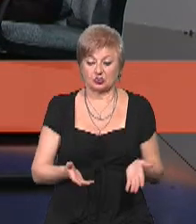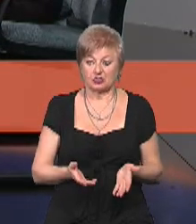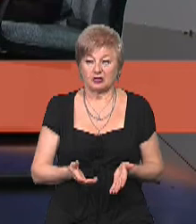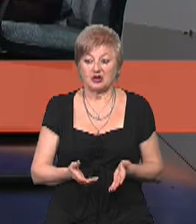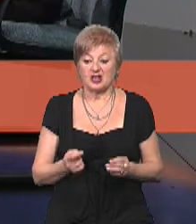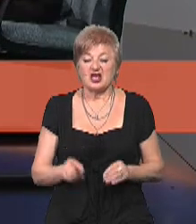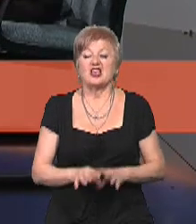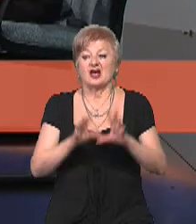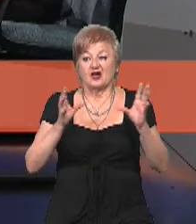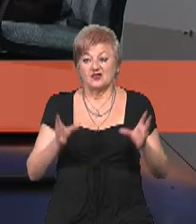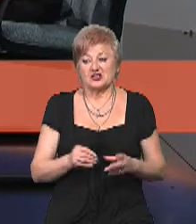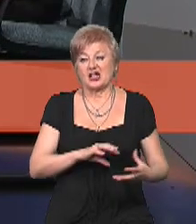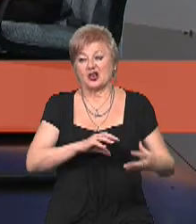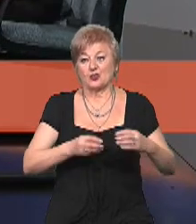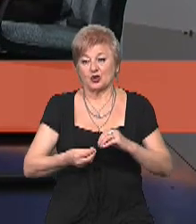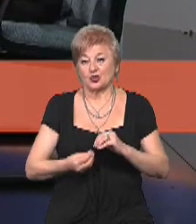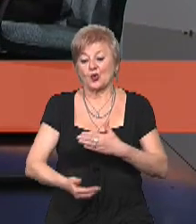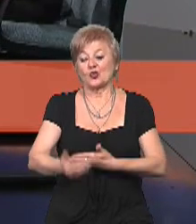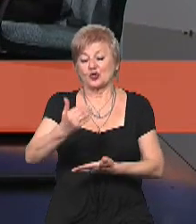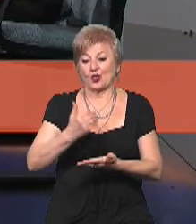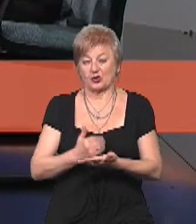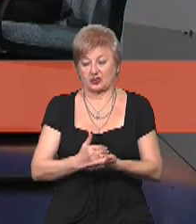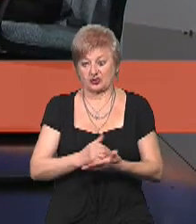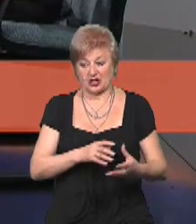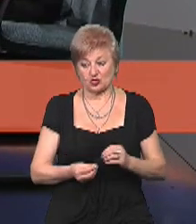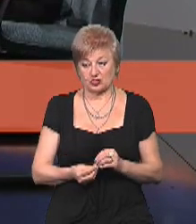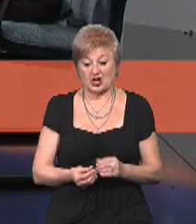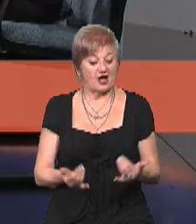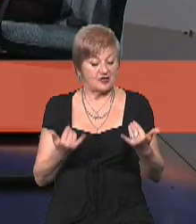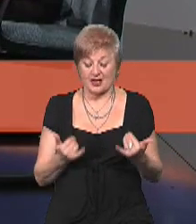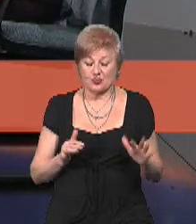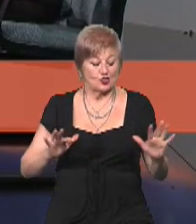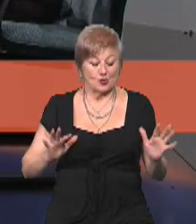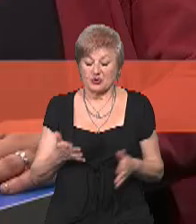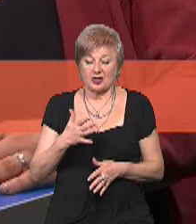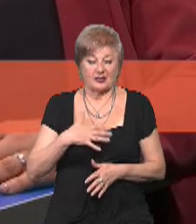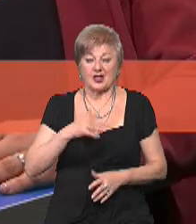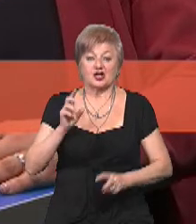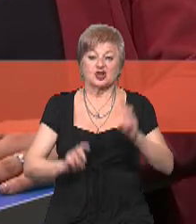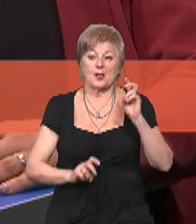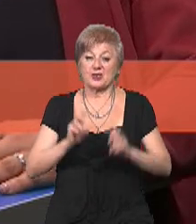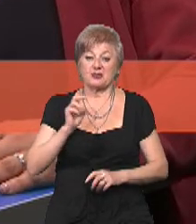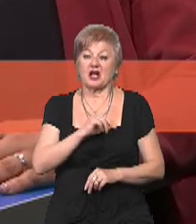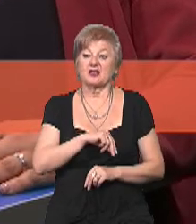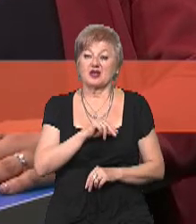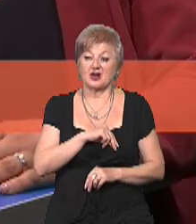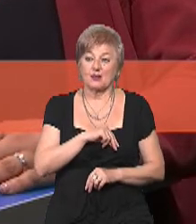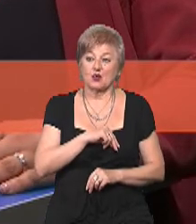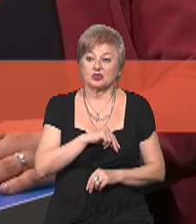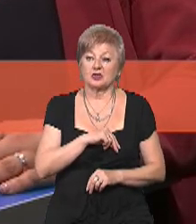в целом в итоге на конечный продукт. Потому что на сегодняшний момент наше предприятие работает